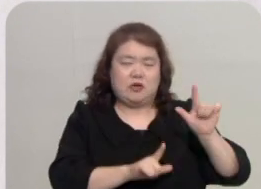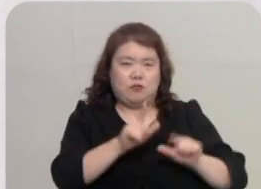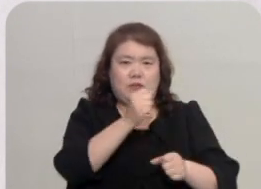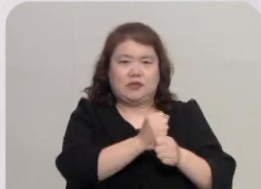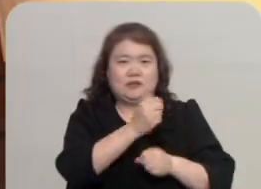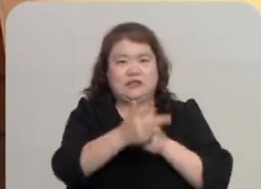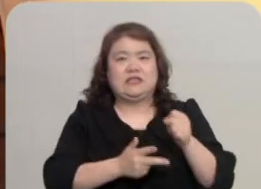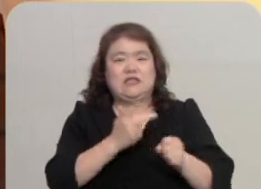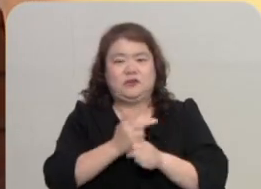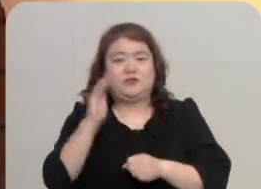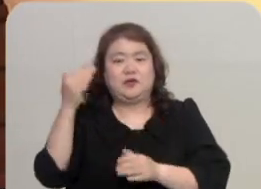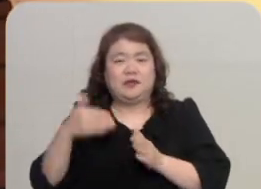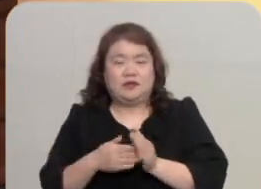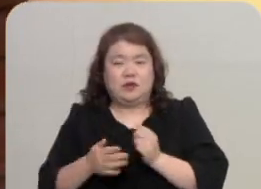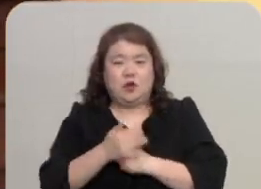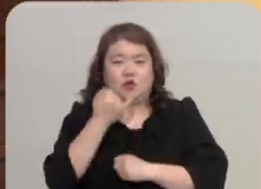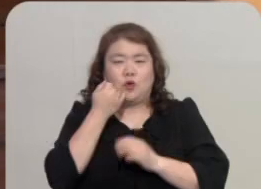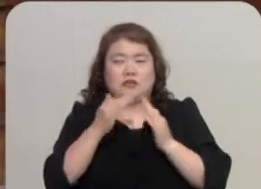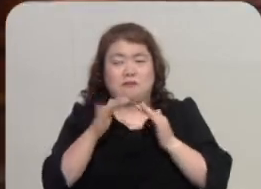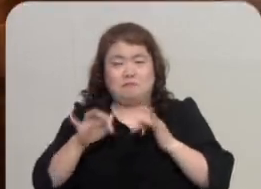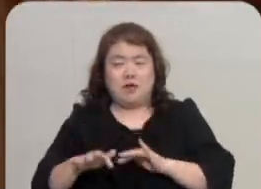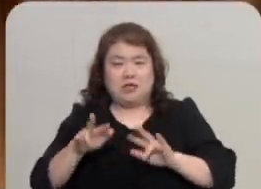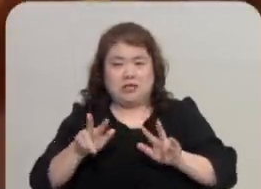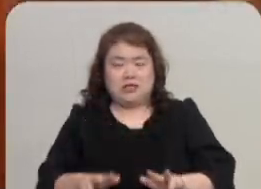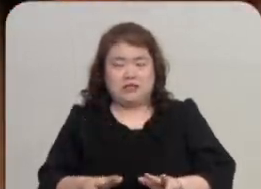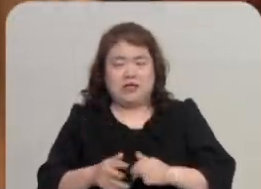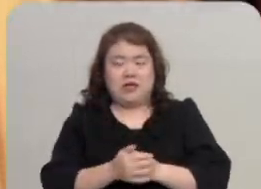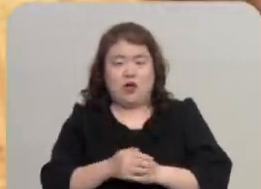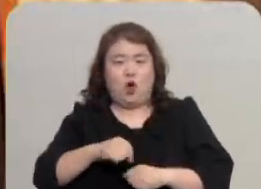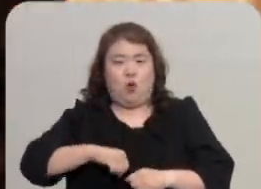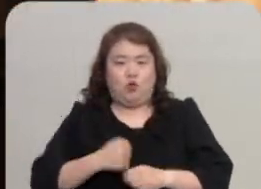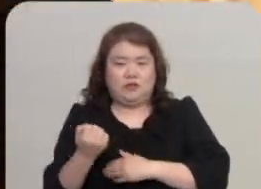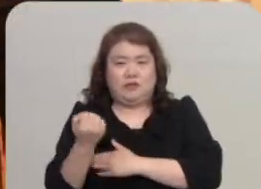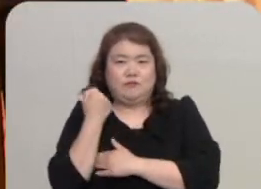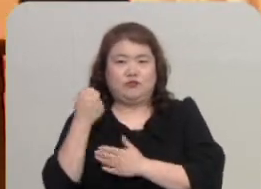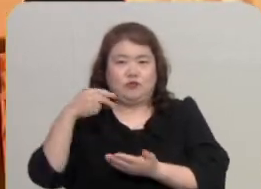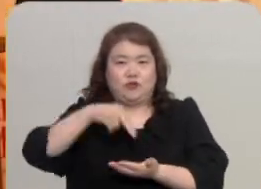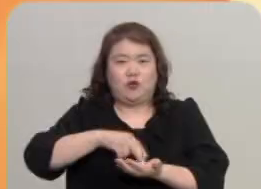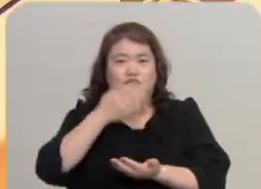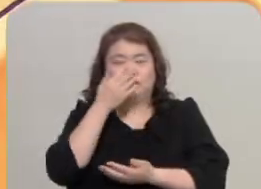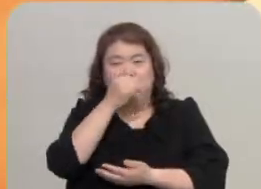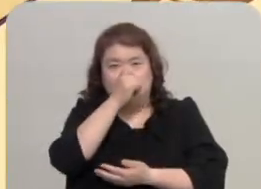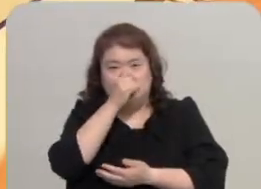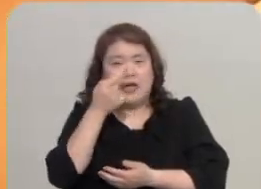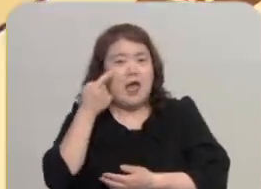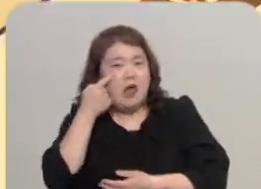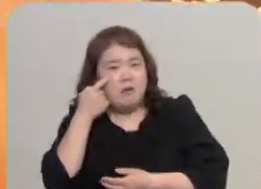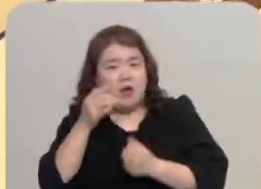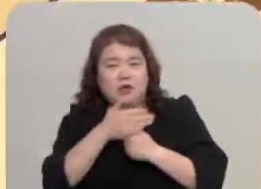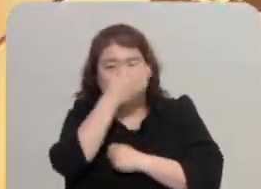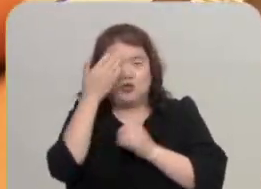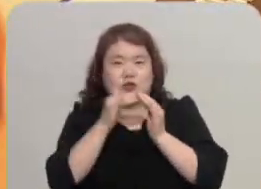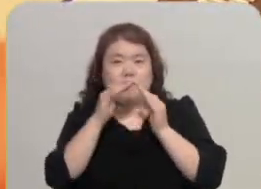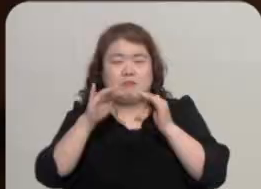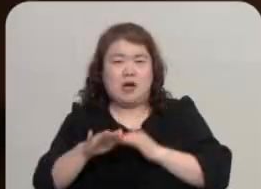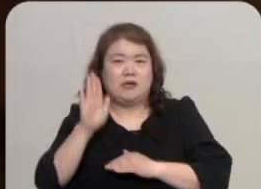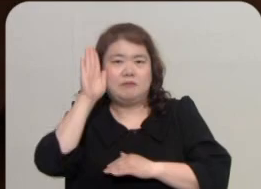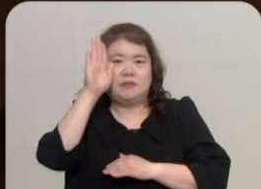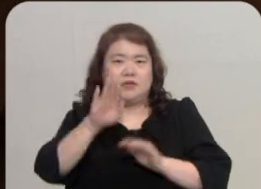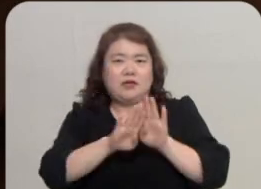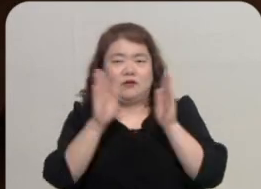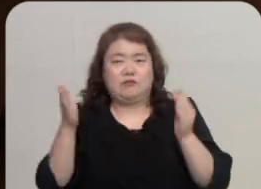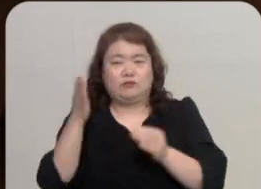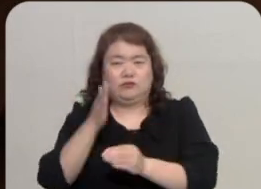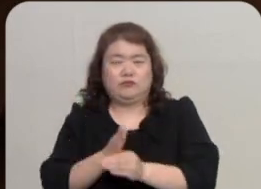7년째. 괜찮아 마을은 이제 오롯이 혼자 힘으로 설 수 있는지를 실험하며 청년 마을의 내일을 열어가고